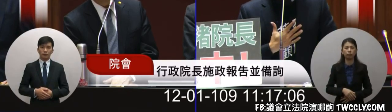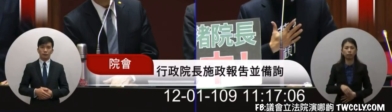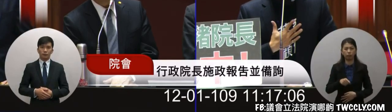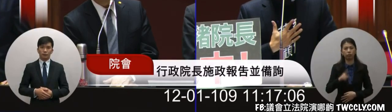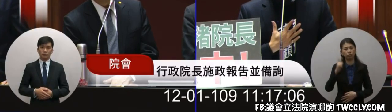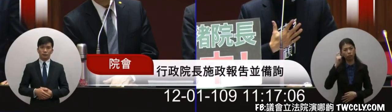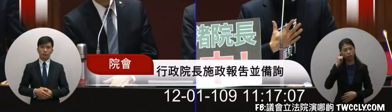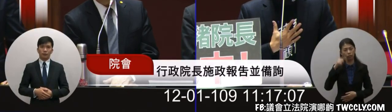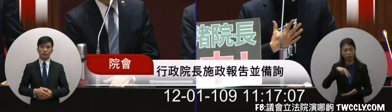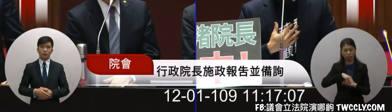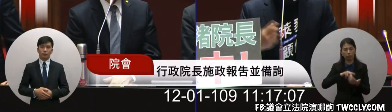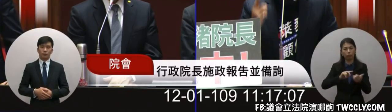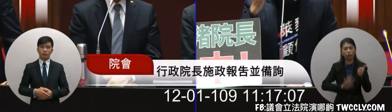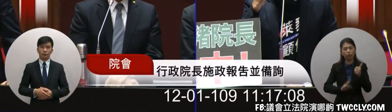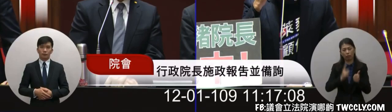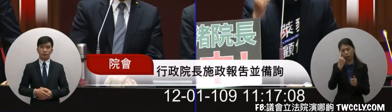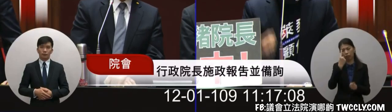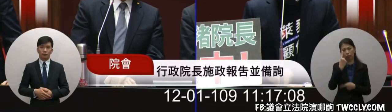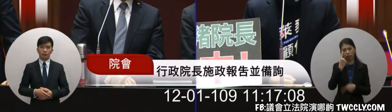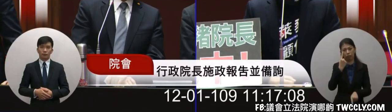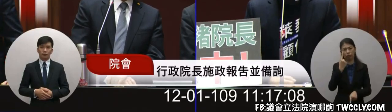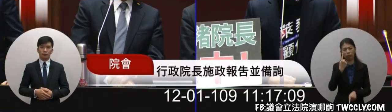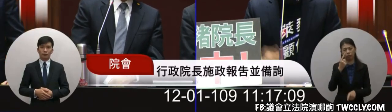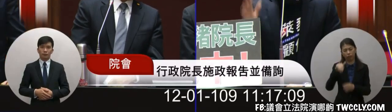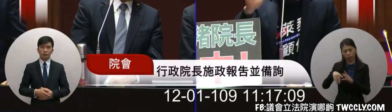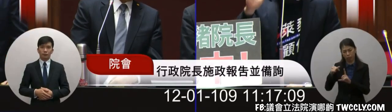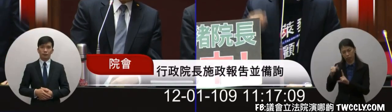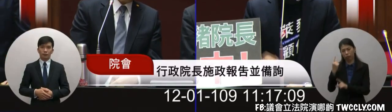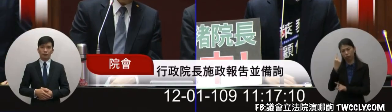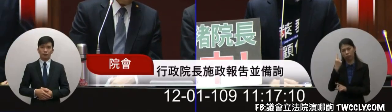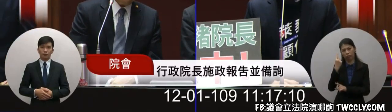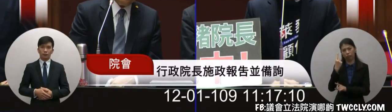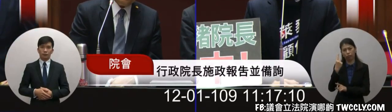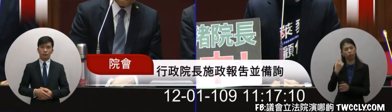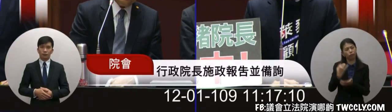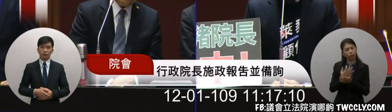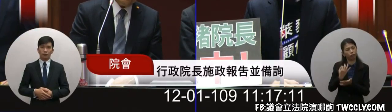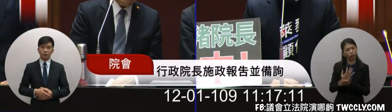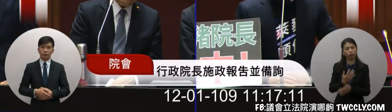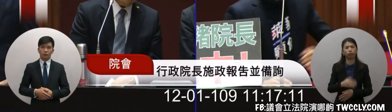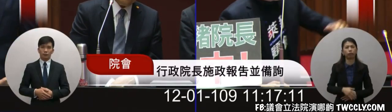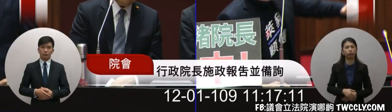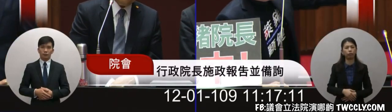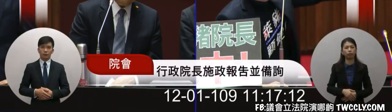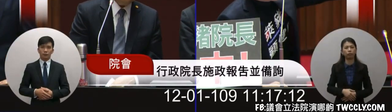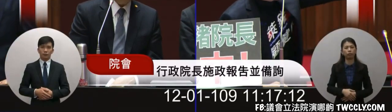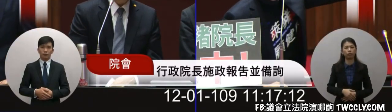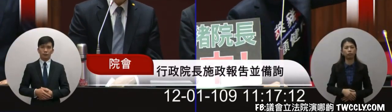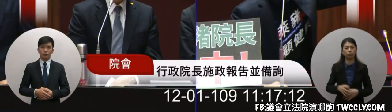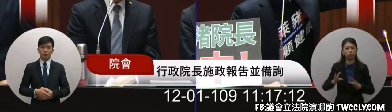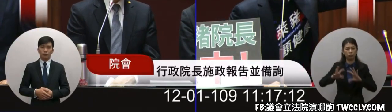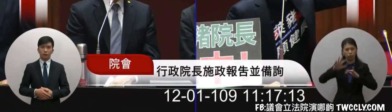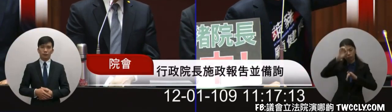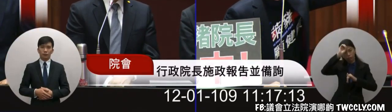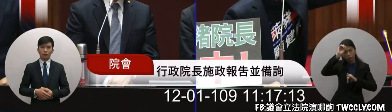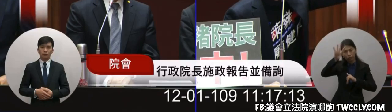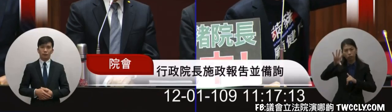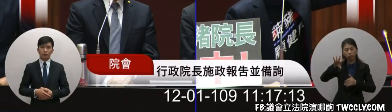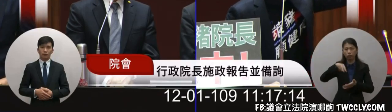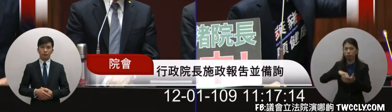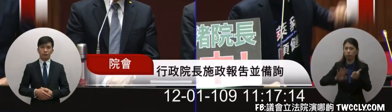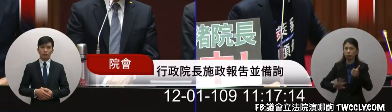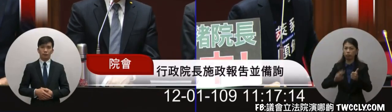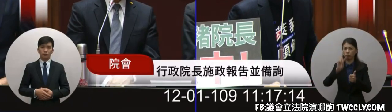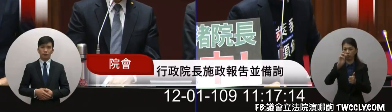一个立法委员代表一个选区，声音不够大。国民党现在我